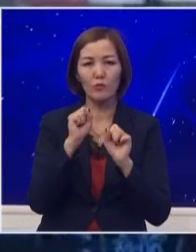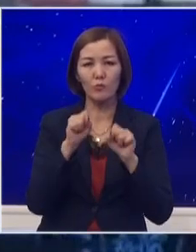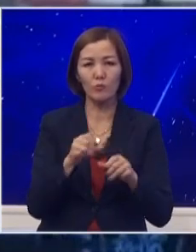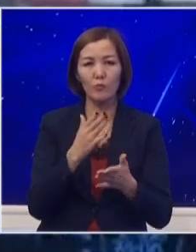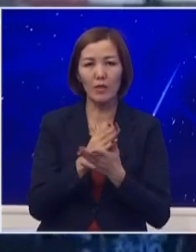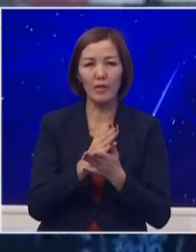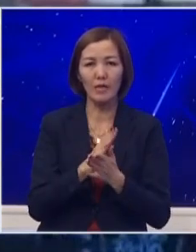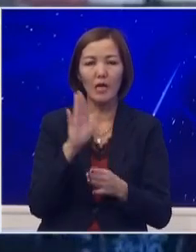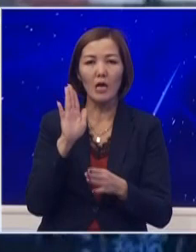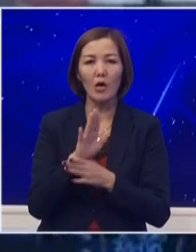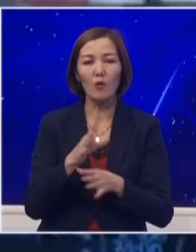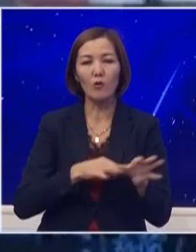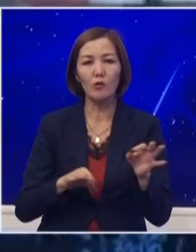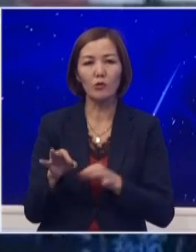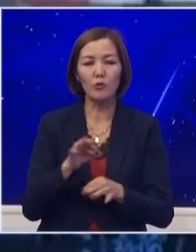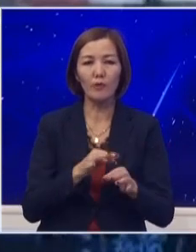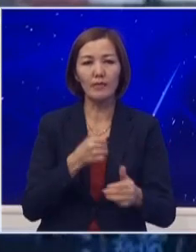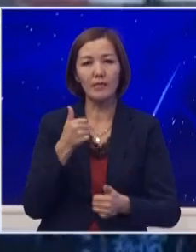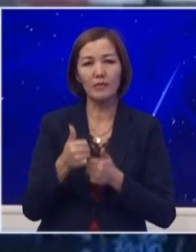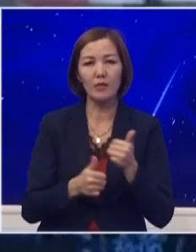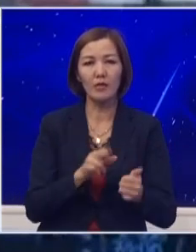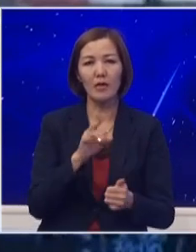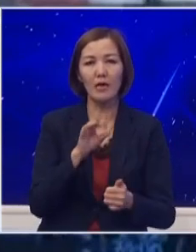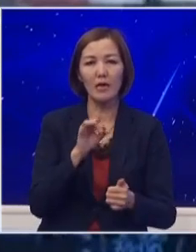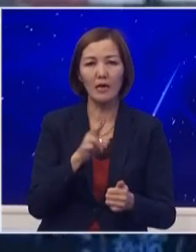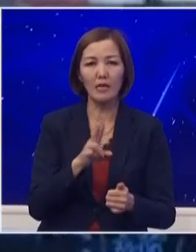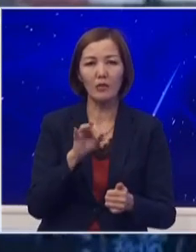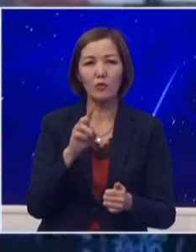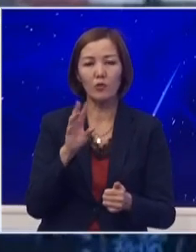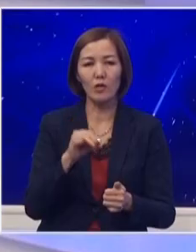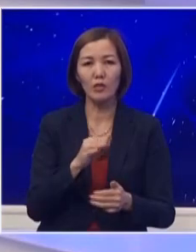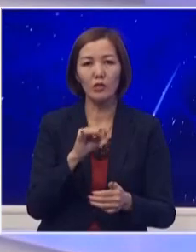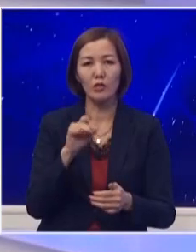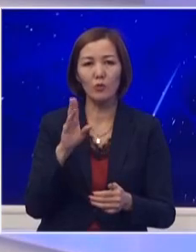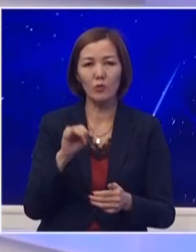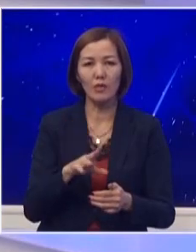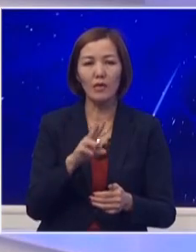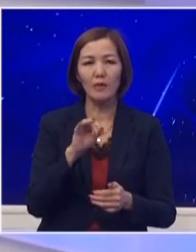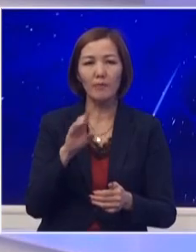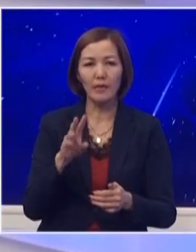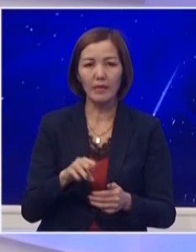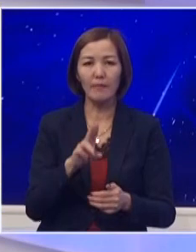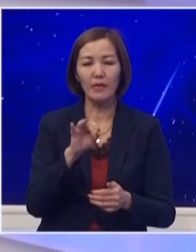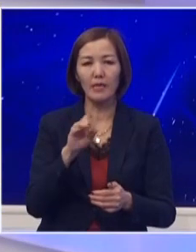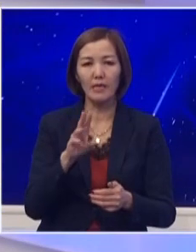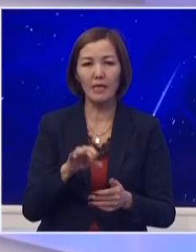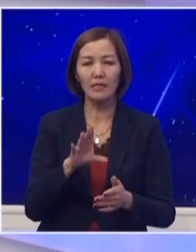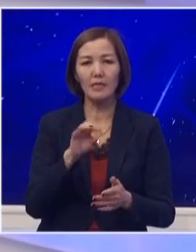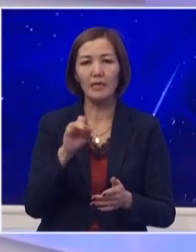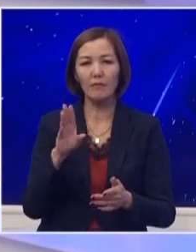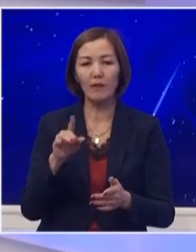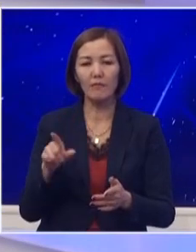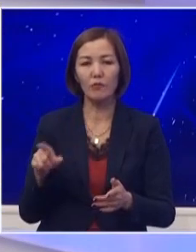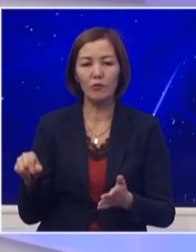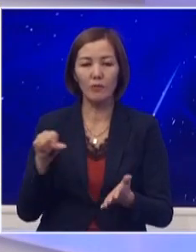бар. Қаулы жобасына сәйкес дебатқа Қарақат Әбден, Нұрлан Хәуесбаев, Жүгіли Дайрабаев, Мейрам Қажыкен, Ерлан Қошанов, Салтанат